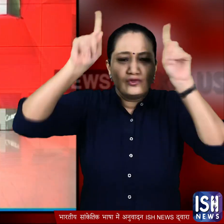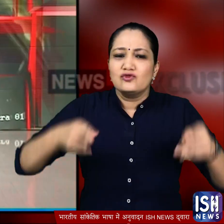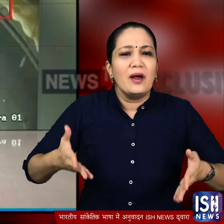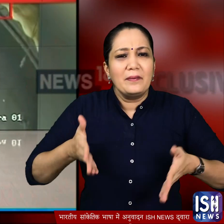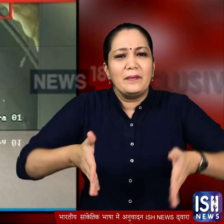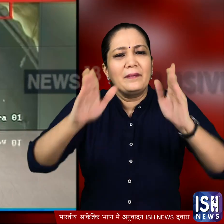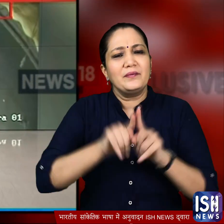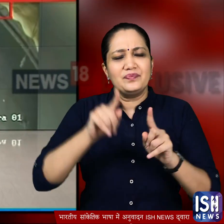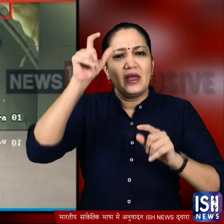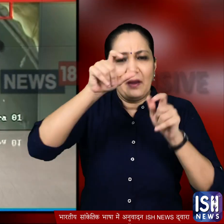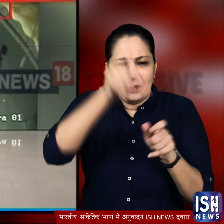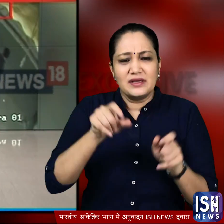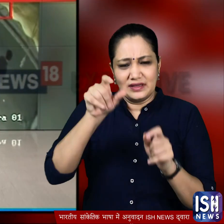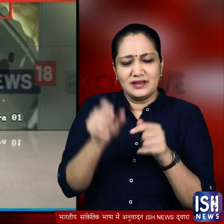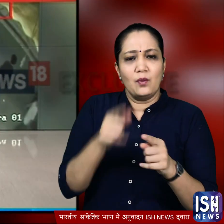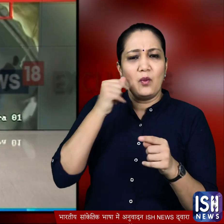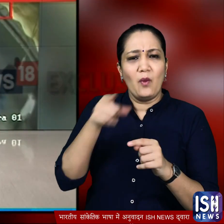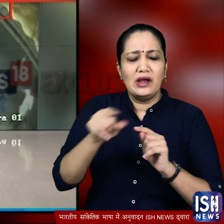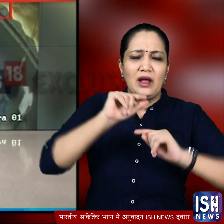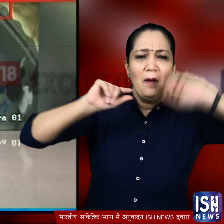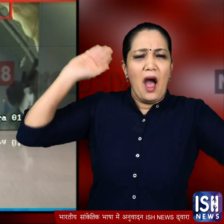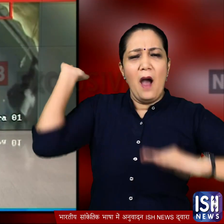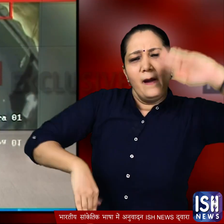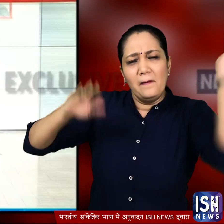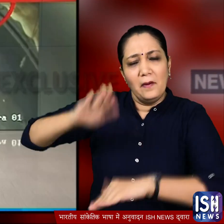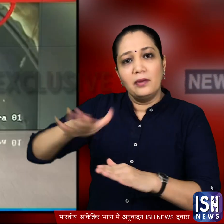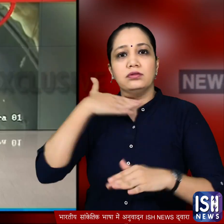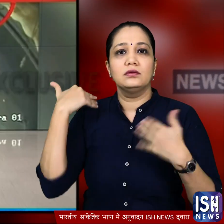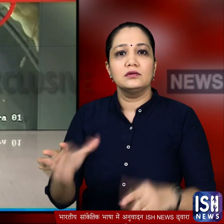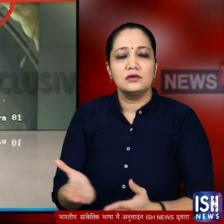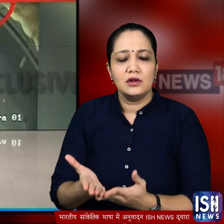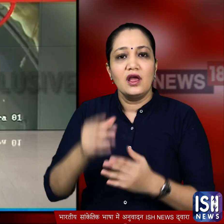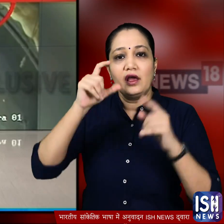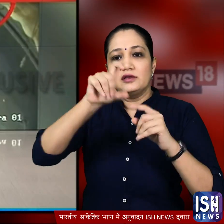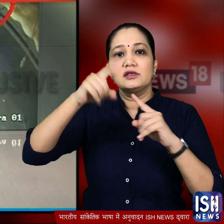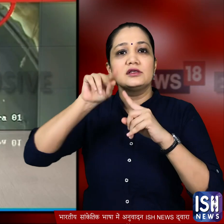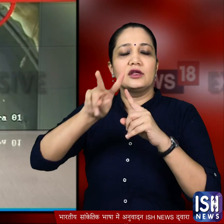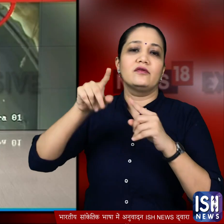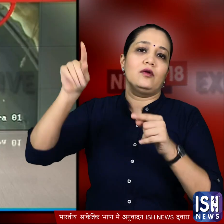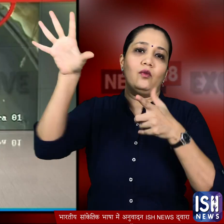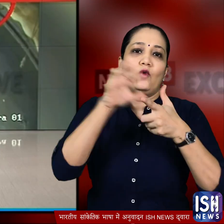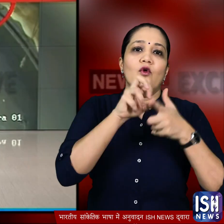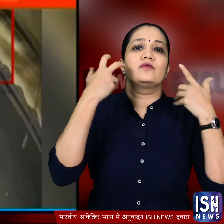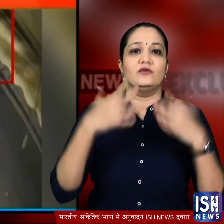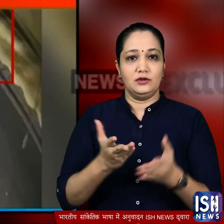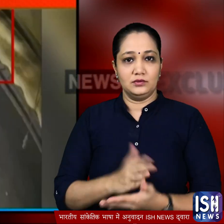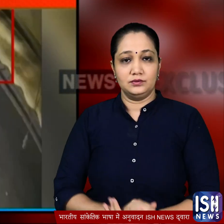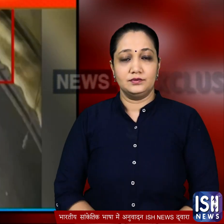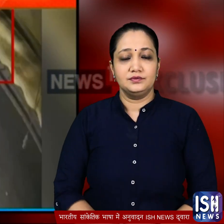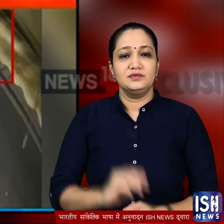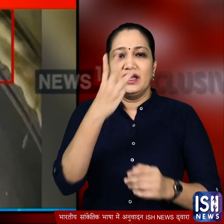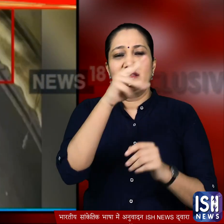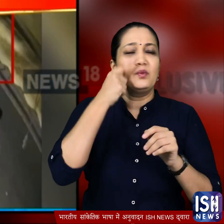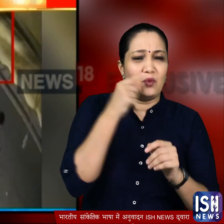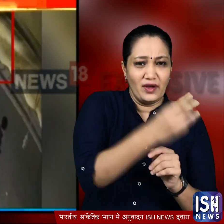बाजार में एक लड़के की पीट कर हत्या कर दी गई। इस घटना का खौफनाक वीडियो वहां लगे सीसीटीवी कैमरे में रिकॉर्ड हो गया,